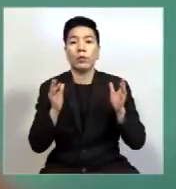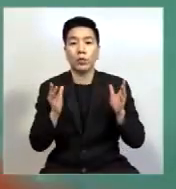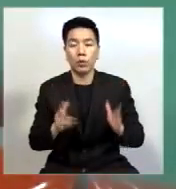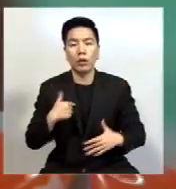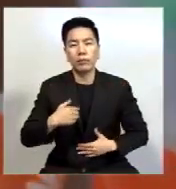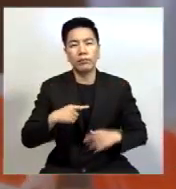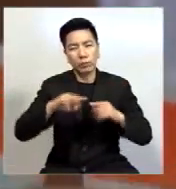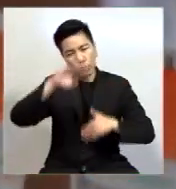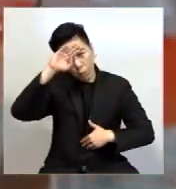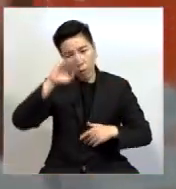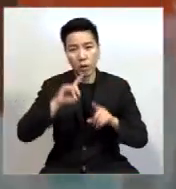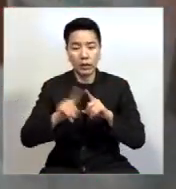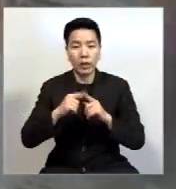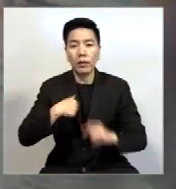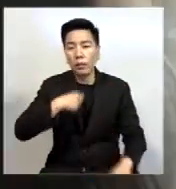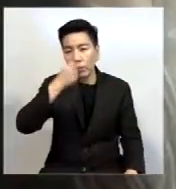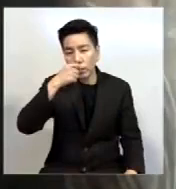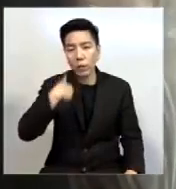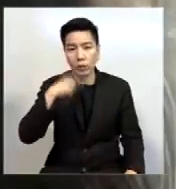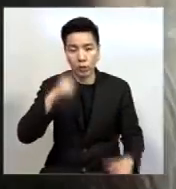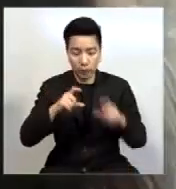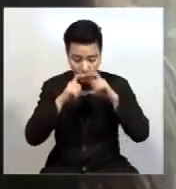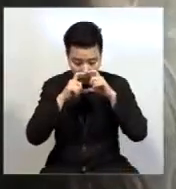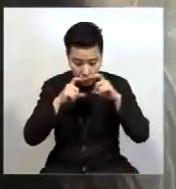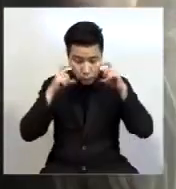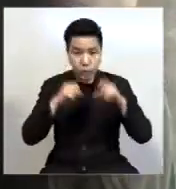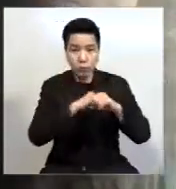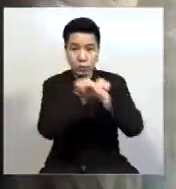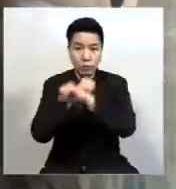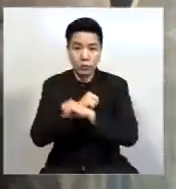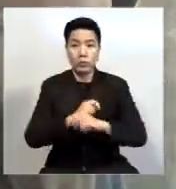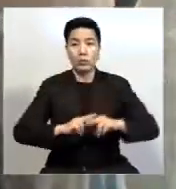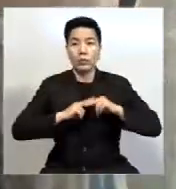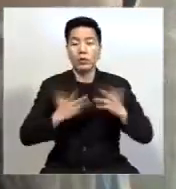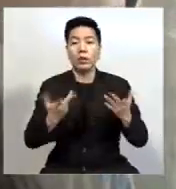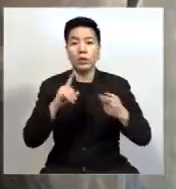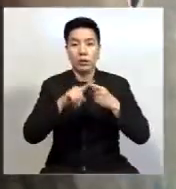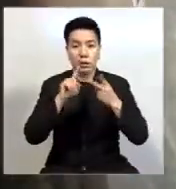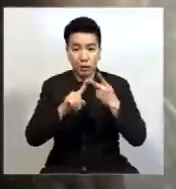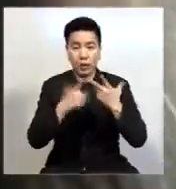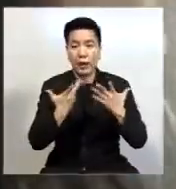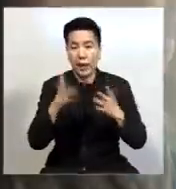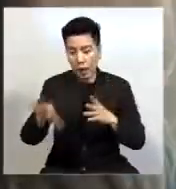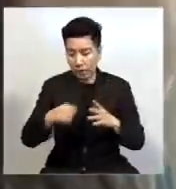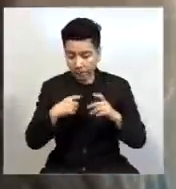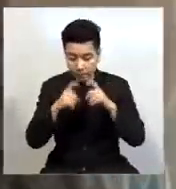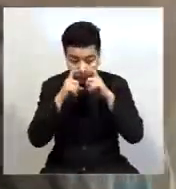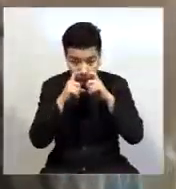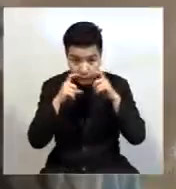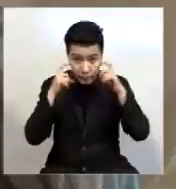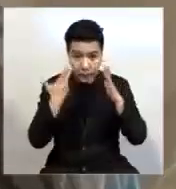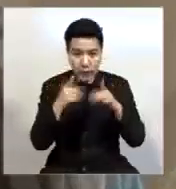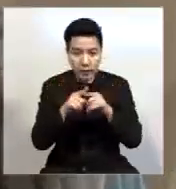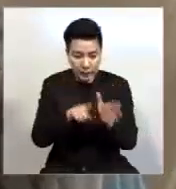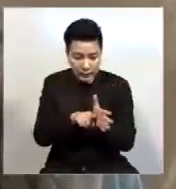ที่มีอาการเจ็บป่วยด้วยโรคหวัดก็ให้ใส่หน้ากากอนามัยไว้ป้องกันตัวเองรวมถึงสามารถใส่หน้ากากสำหรับป้อง